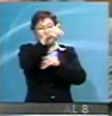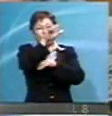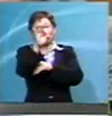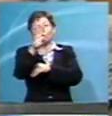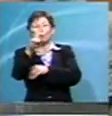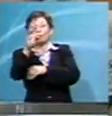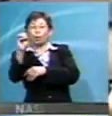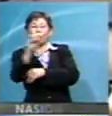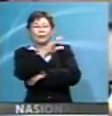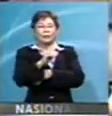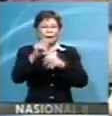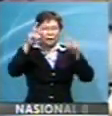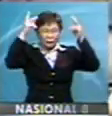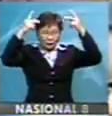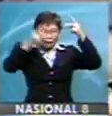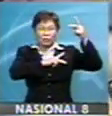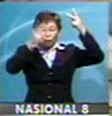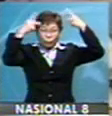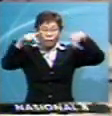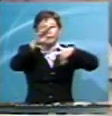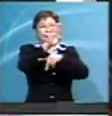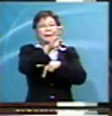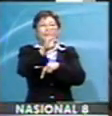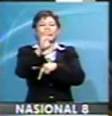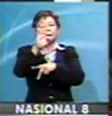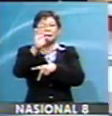Dan ketua pengarah dbp Datuk Dr Awang